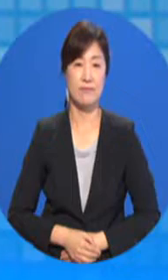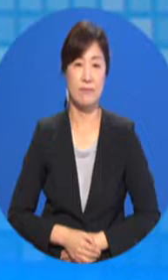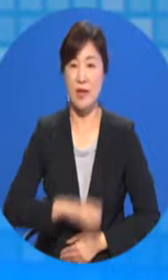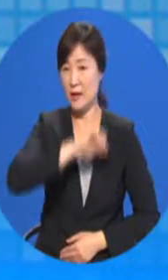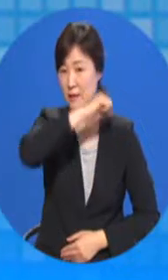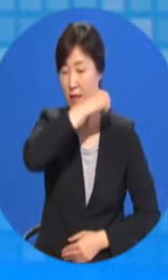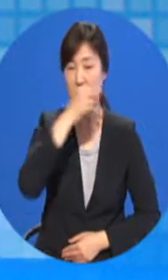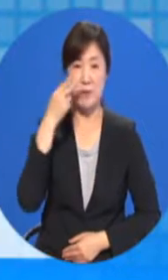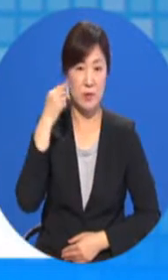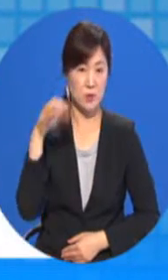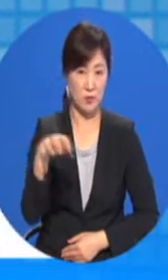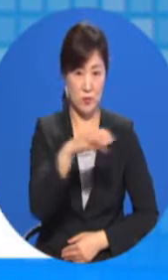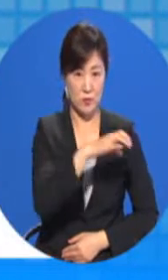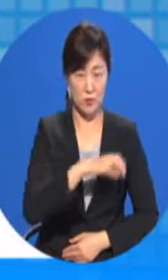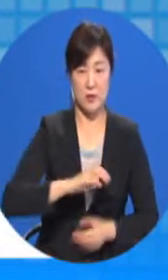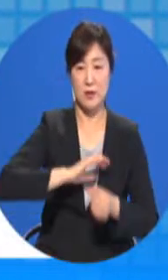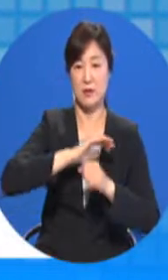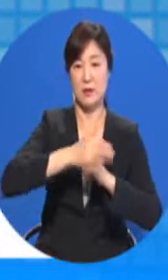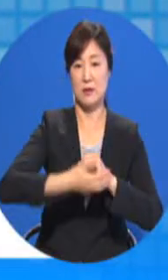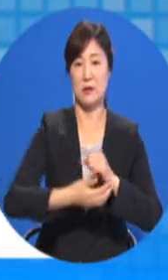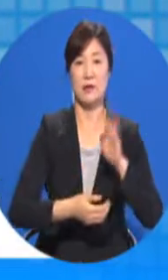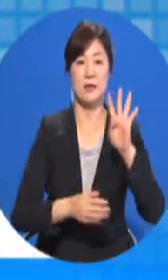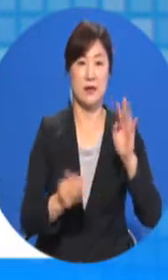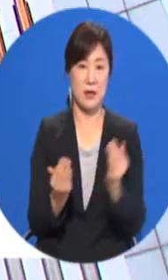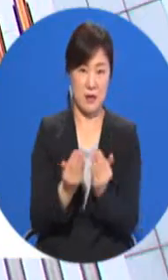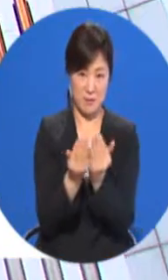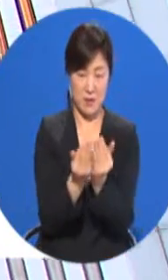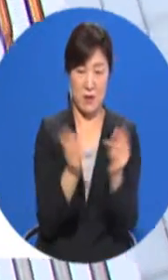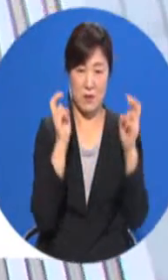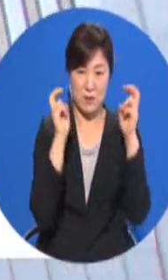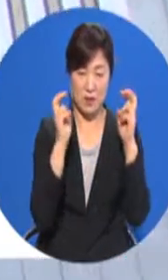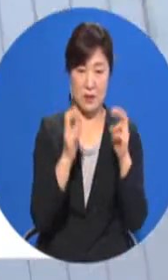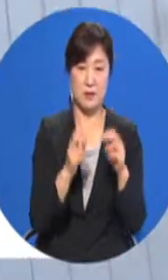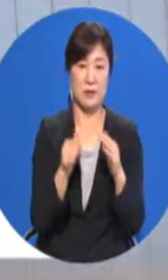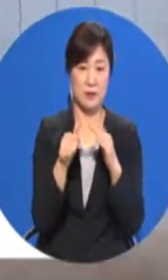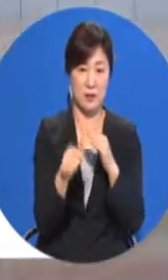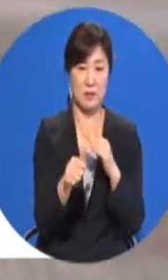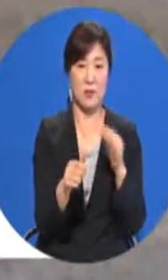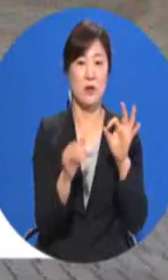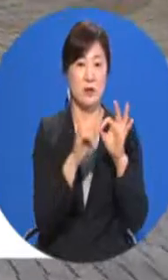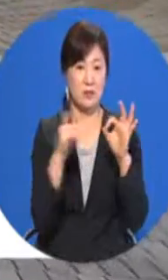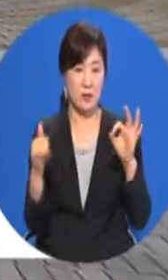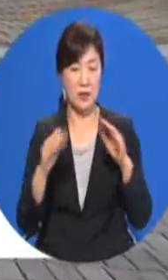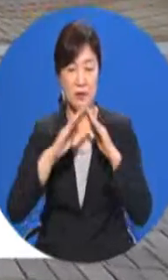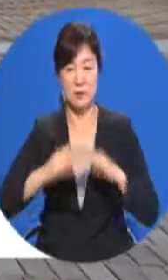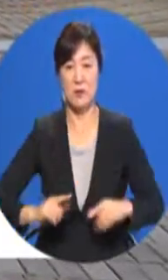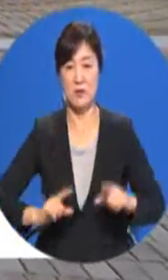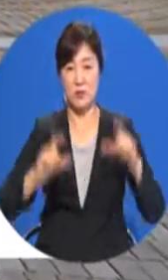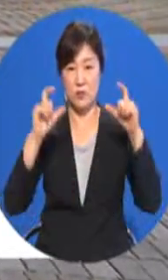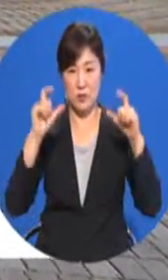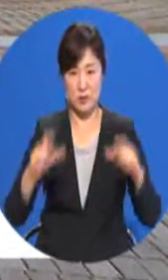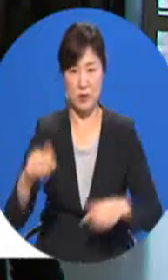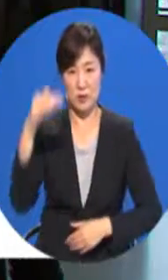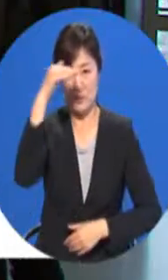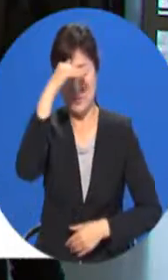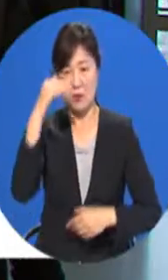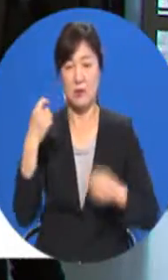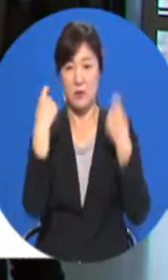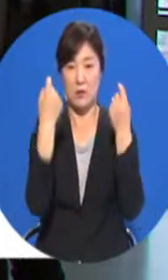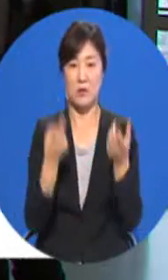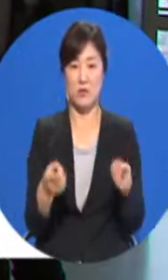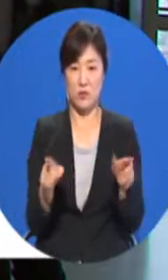대만과 미국 등 해외 4개국 크루즈 선사와 여행사 대표단 10여 명이 전남 동부 지역 팸투어를 위해 오늘 여수를